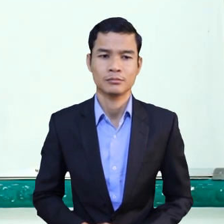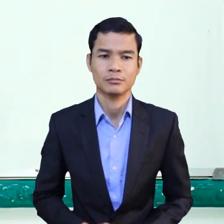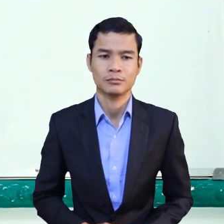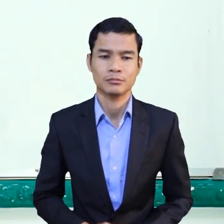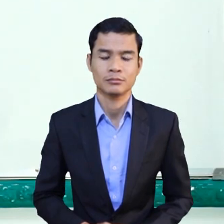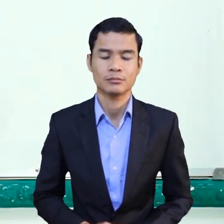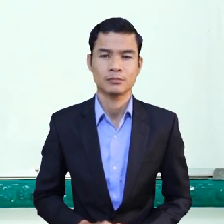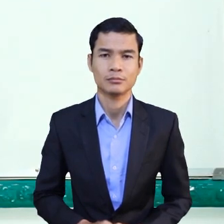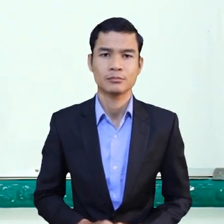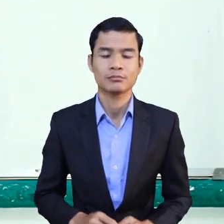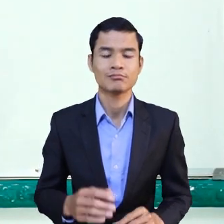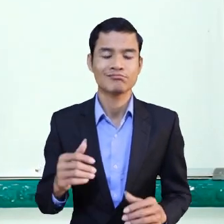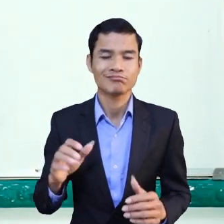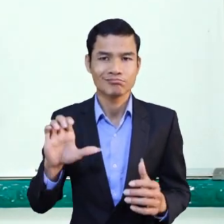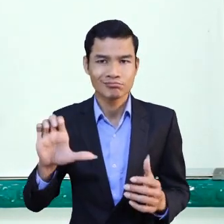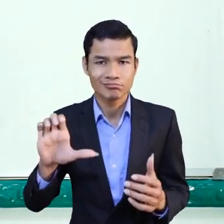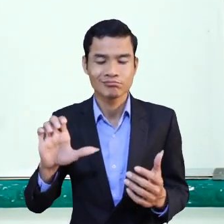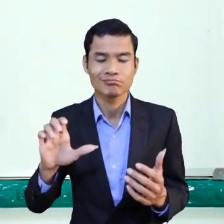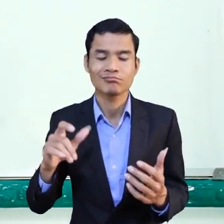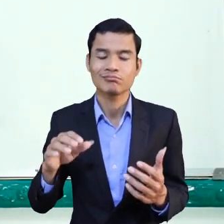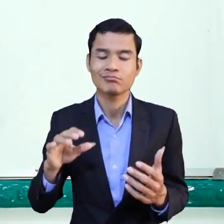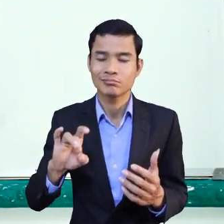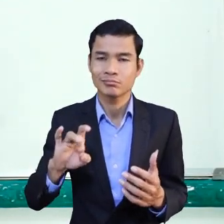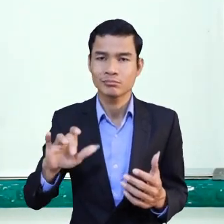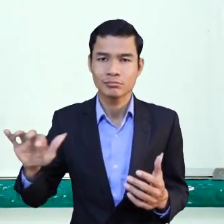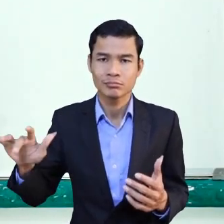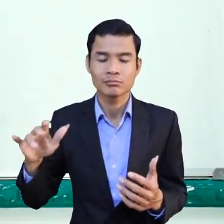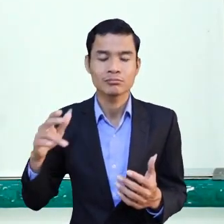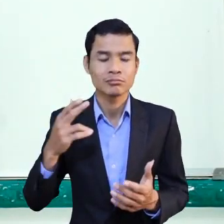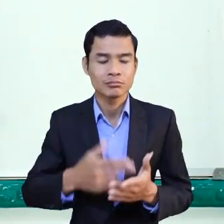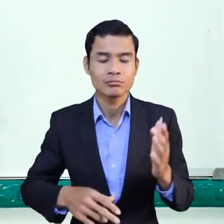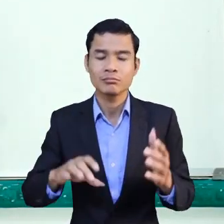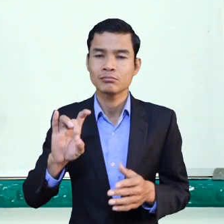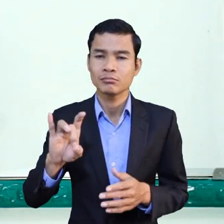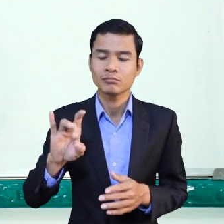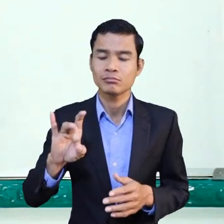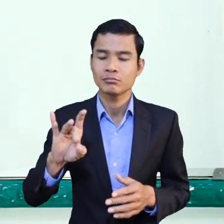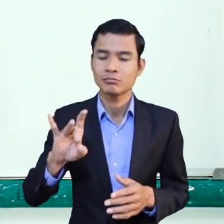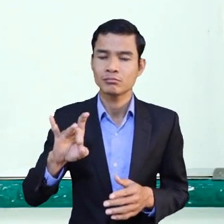ចាឆេមានអក្សរអ្វីខ្លះណាកូនគិតតិចមើលអ្នកគ្រូទុកពេលជូនកូនណា